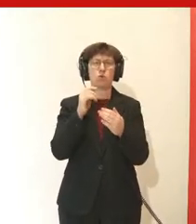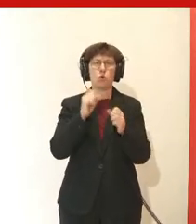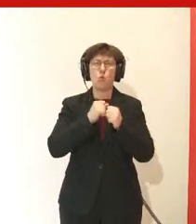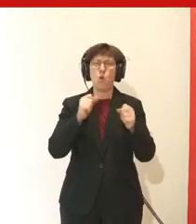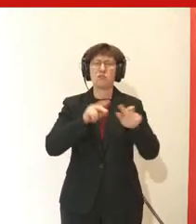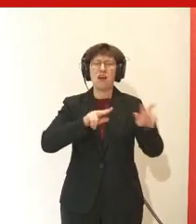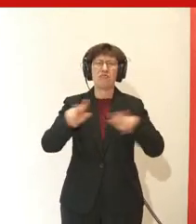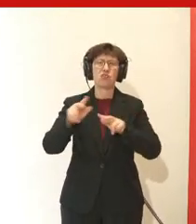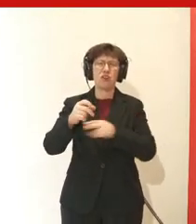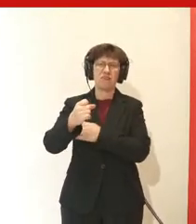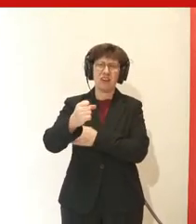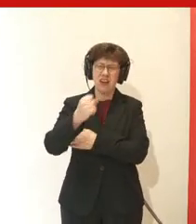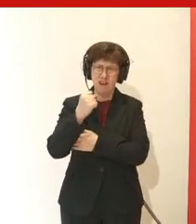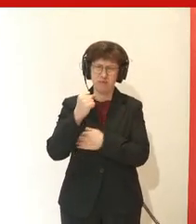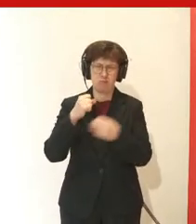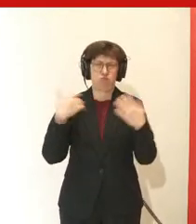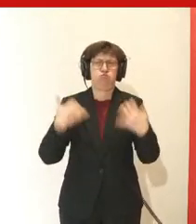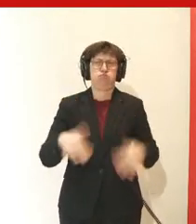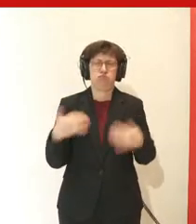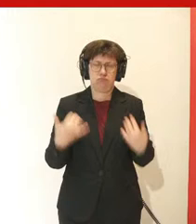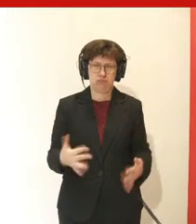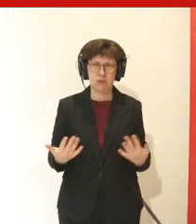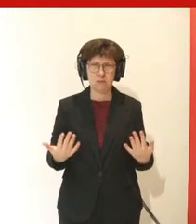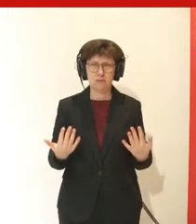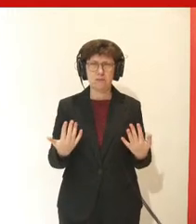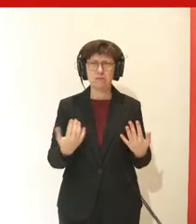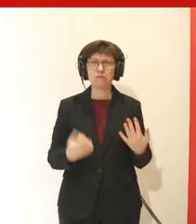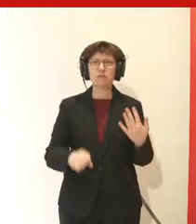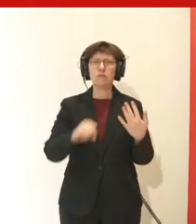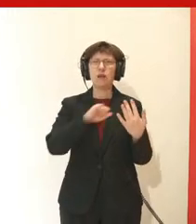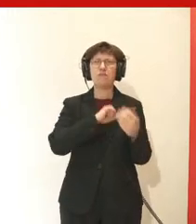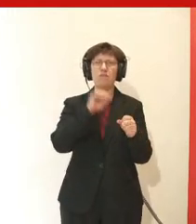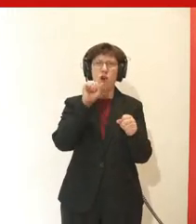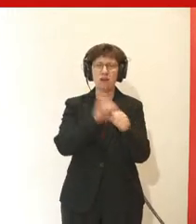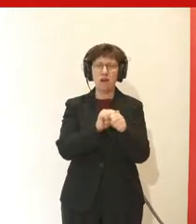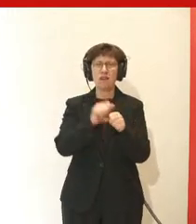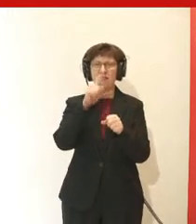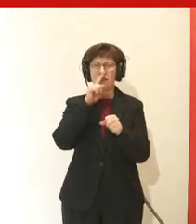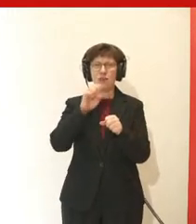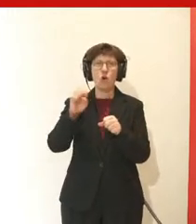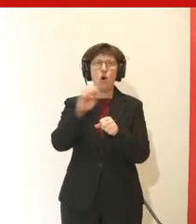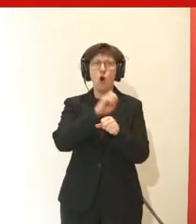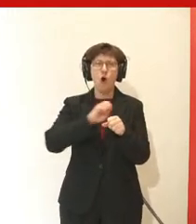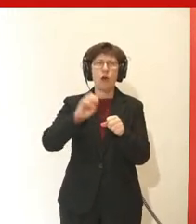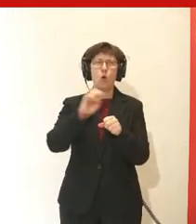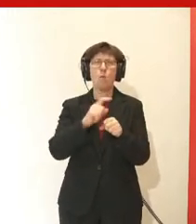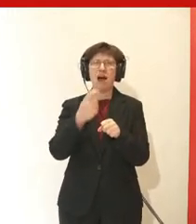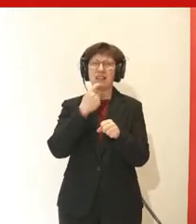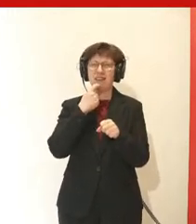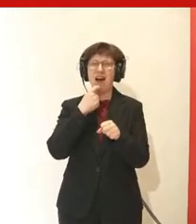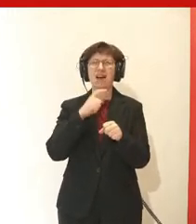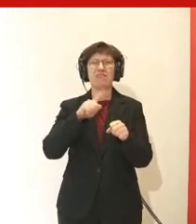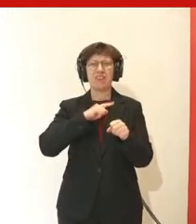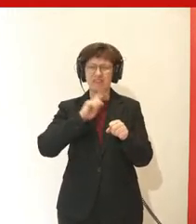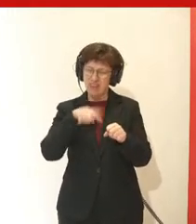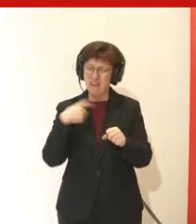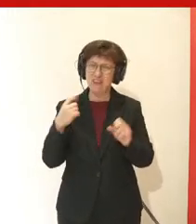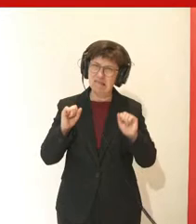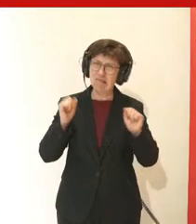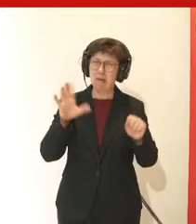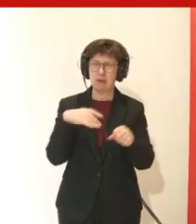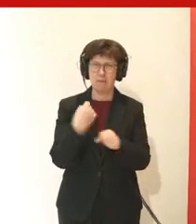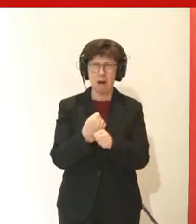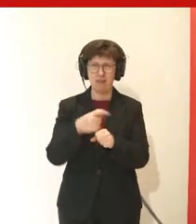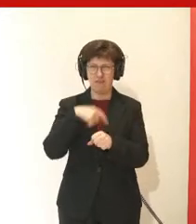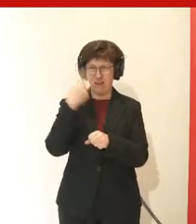wirtschaftlichkeit wirtschaftskraft nur erfolgreich sein können wenn wir die europäische sache zu unserer eigenen machen wenn wir